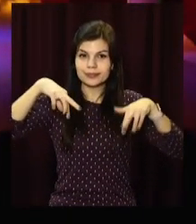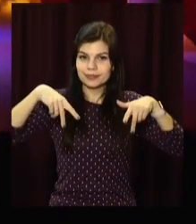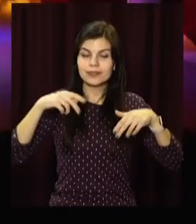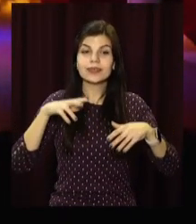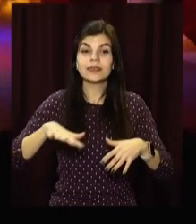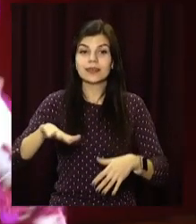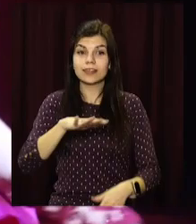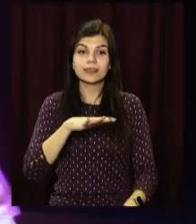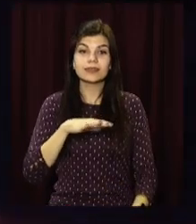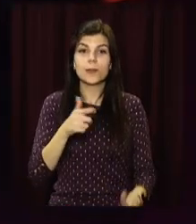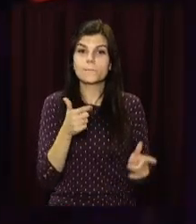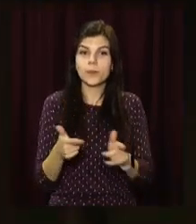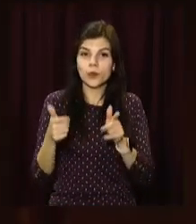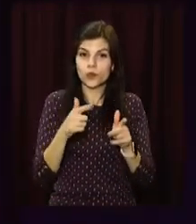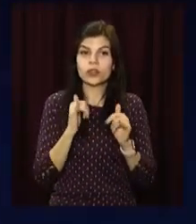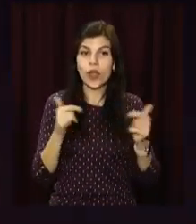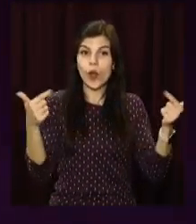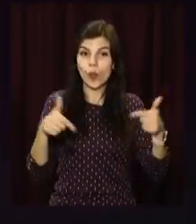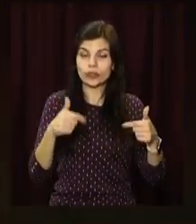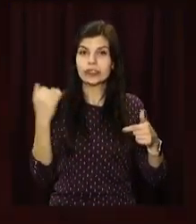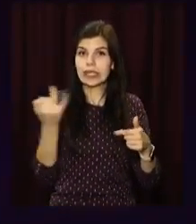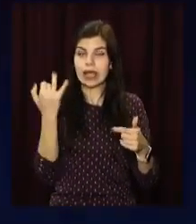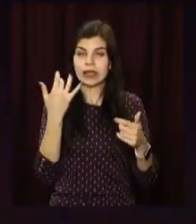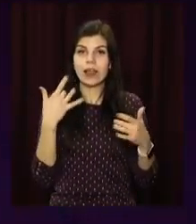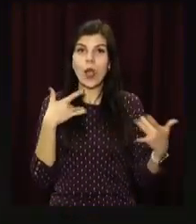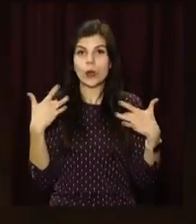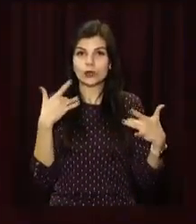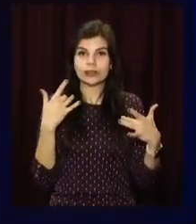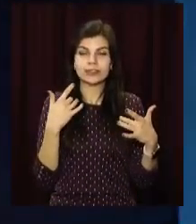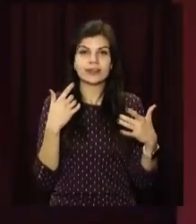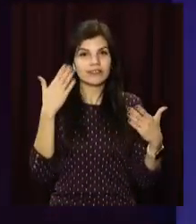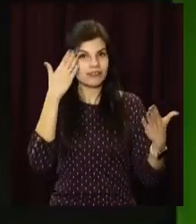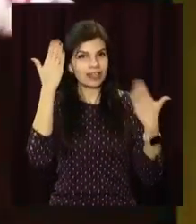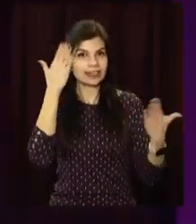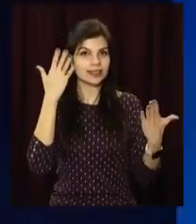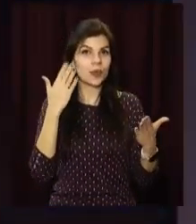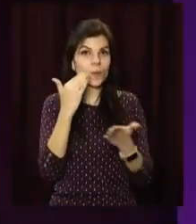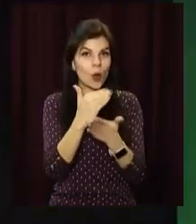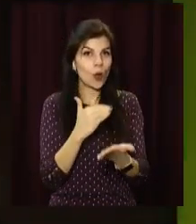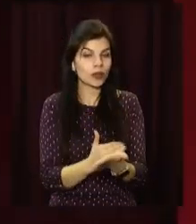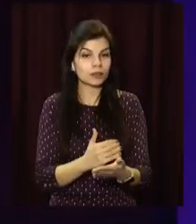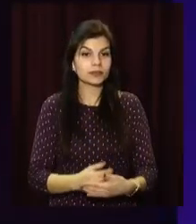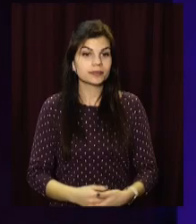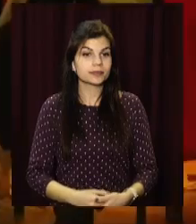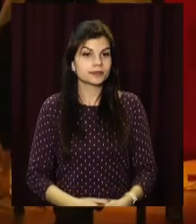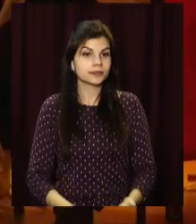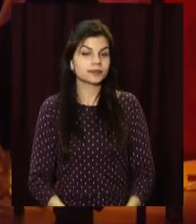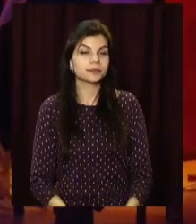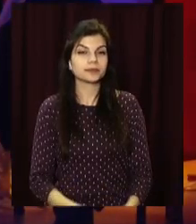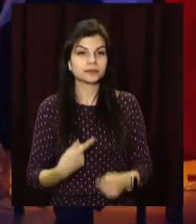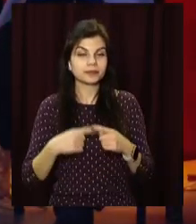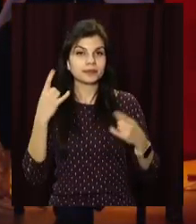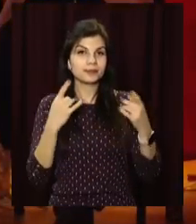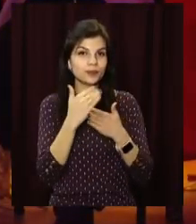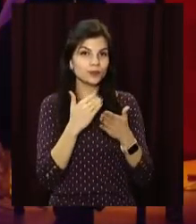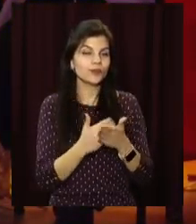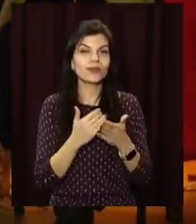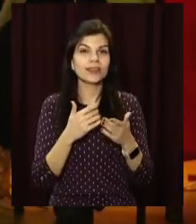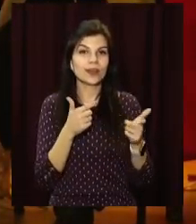Лесі Українки підготував для гостей цікаву концертно-розважальну програму. В'ячеслав Куліш, Василь Самовар, Open News,